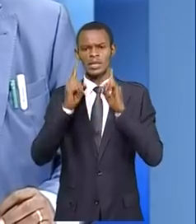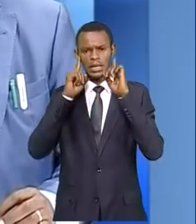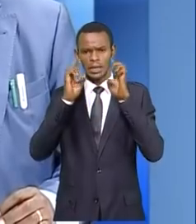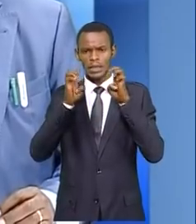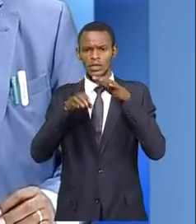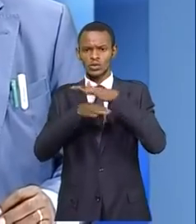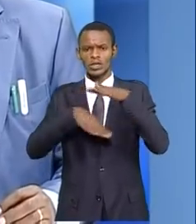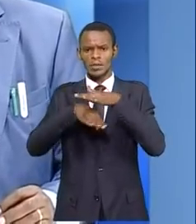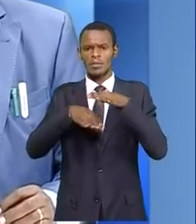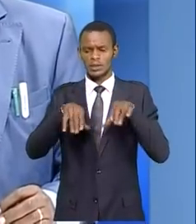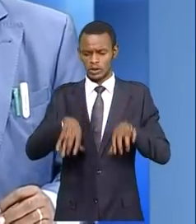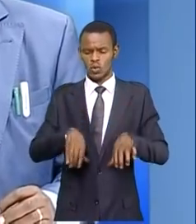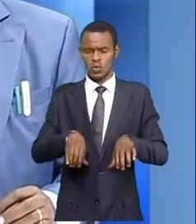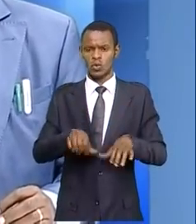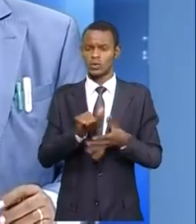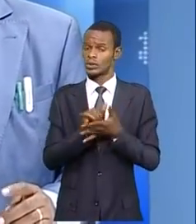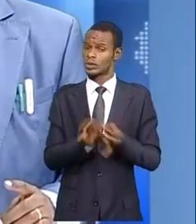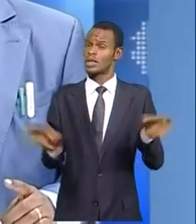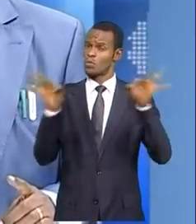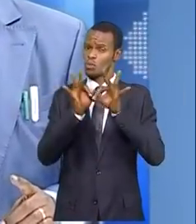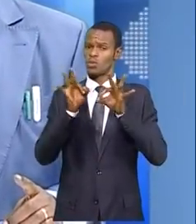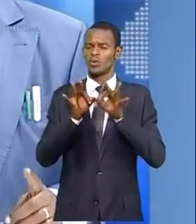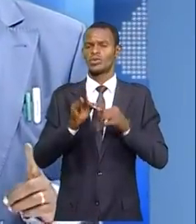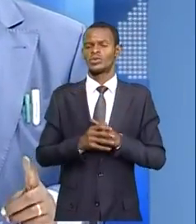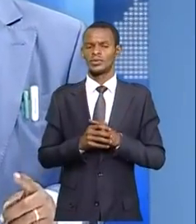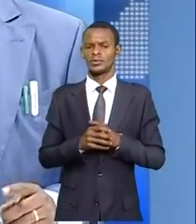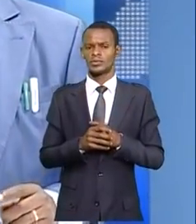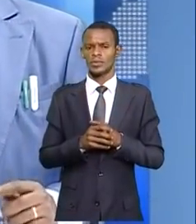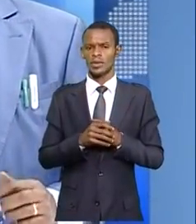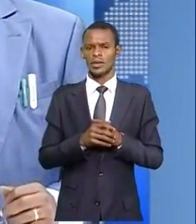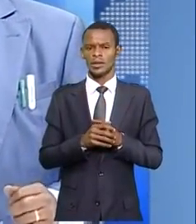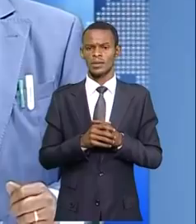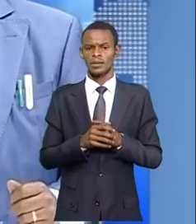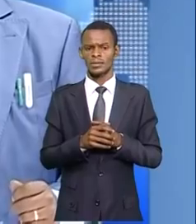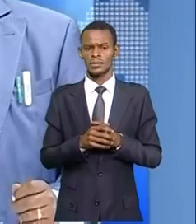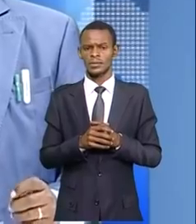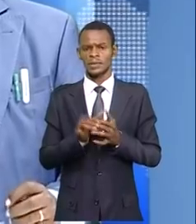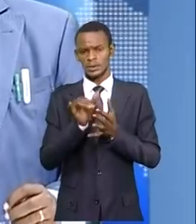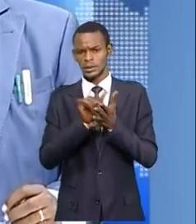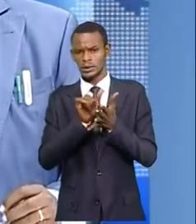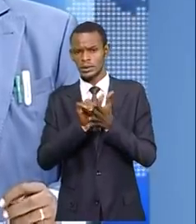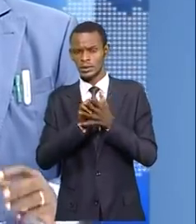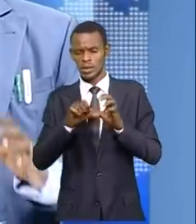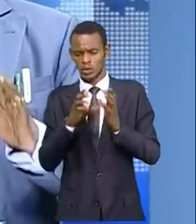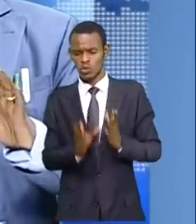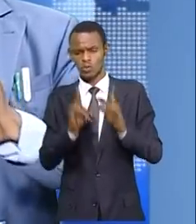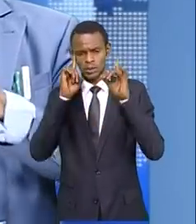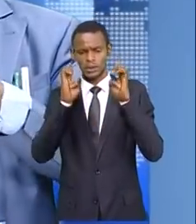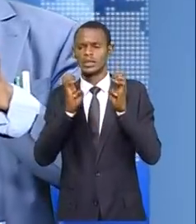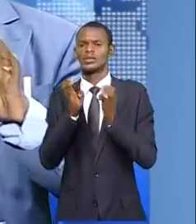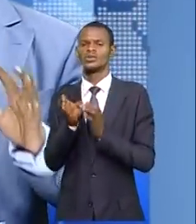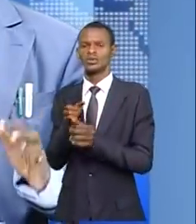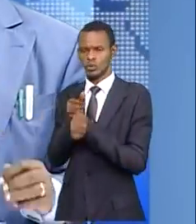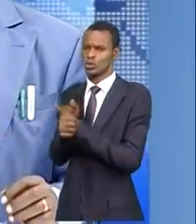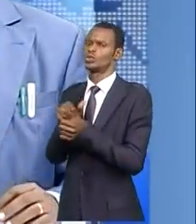principal ascenseur social d'être respectives et perspectives ça c'est la commission éducation évidemment ça